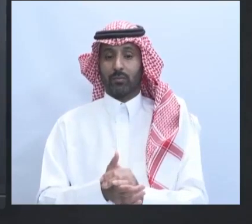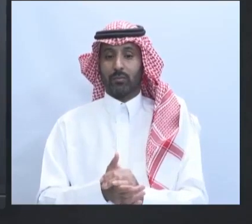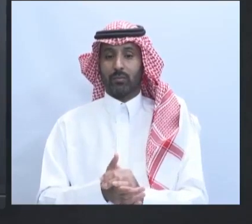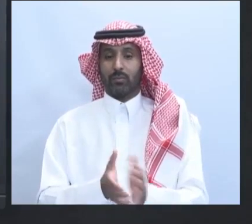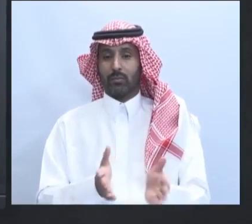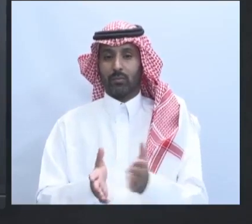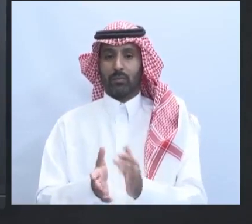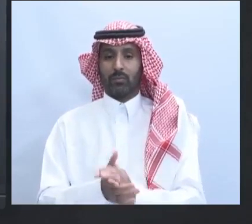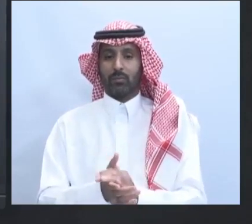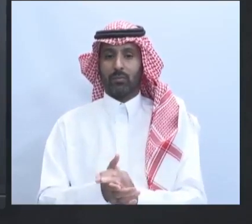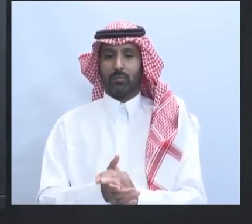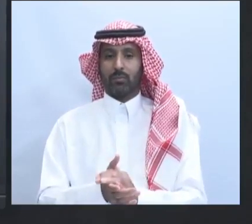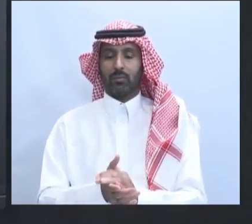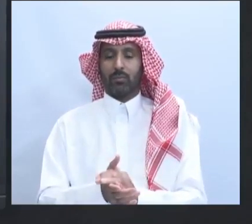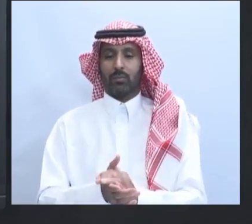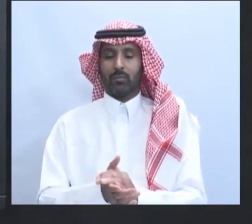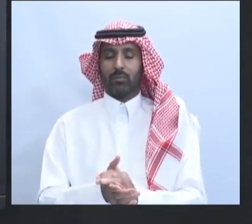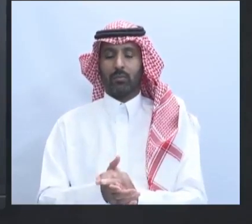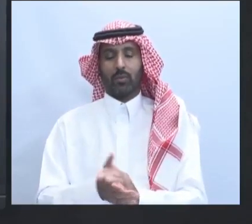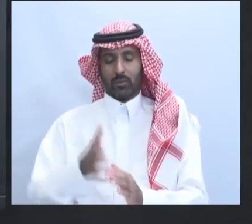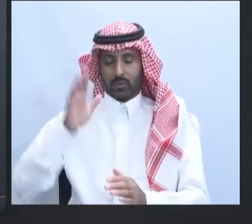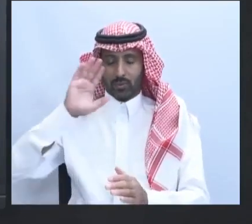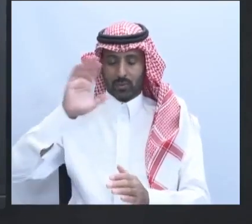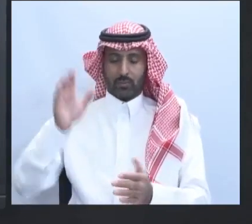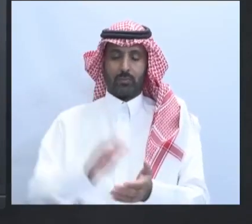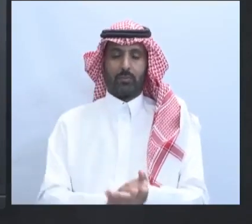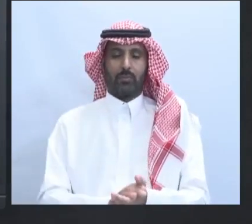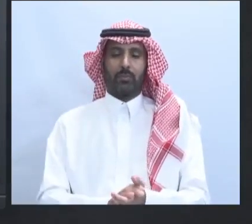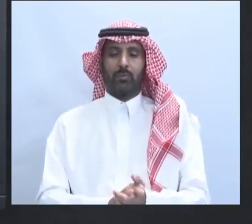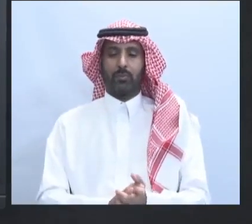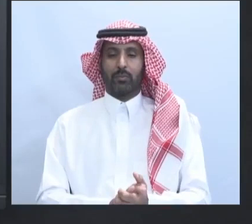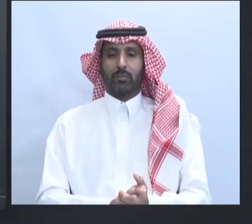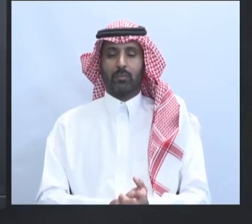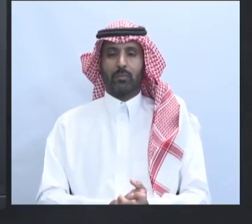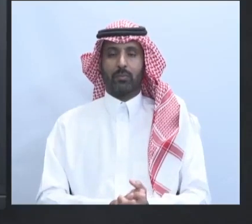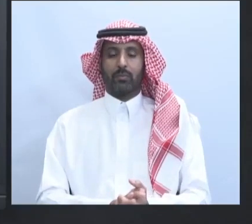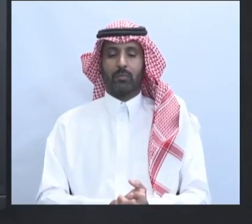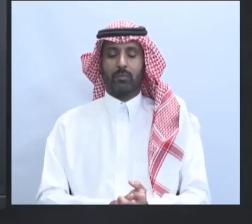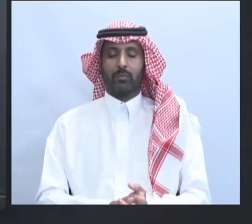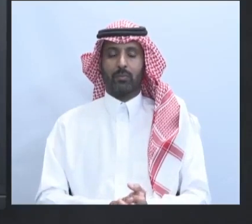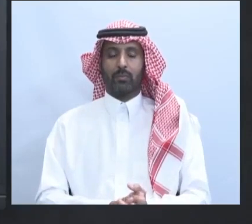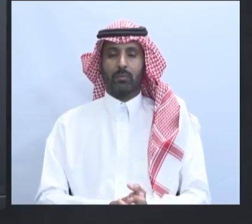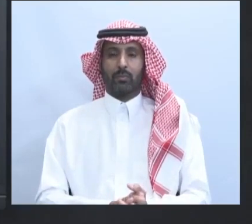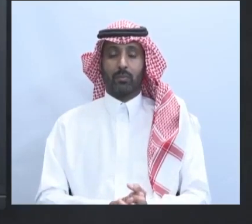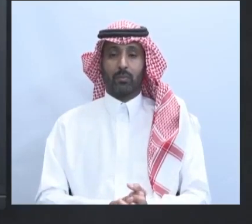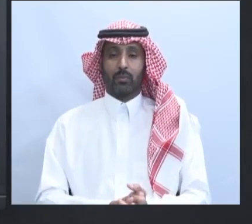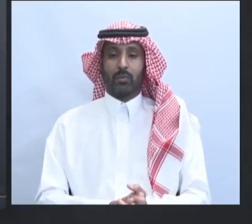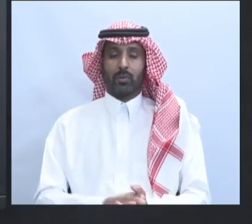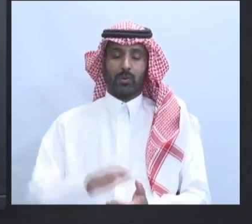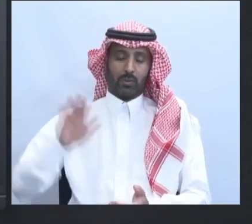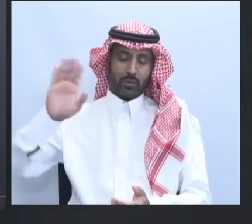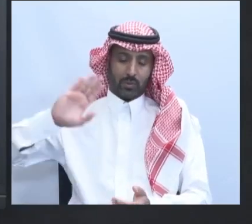واتينا عليه بحمد الله تعالى في درسنا اشكر لكم ايها الطلاب الطالبات ختام درسنا على طيب المتابعه